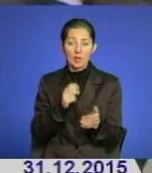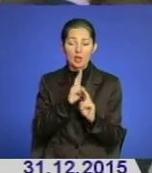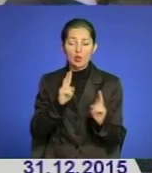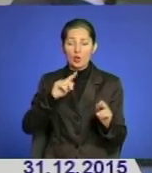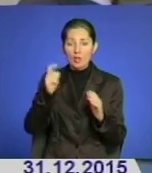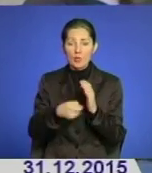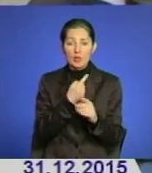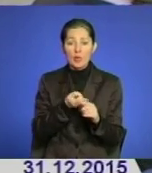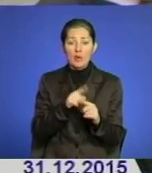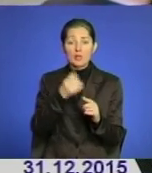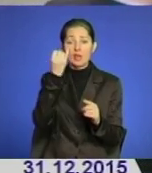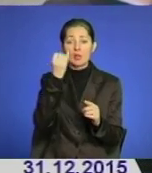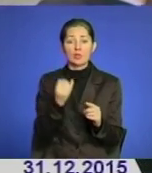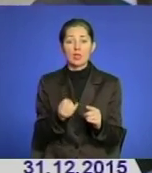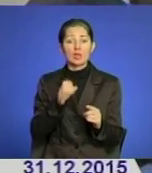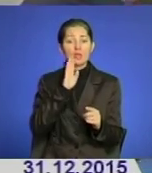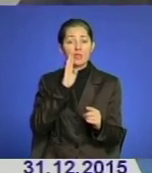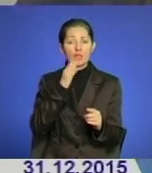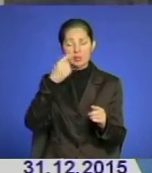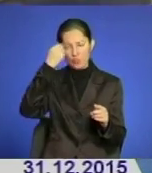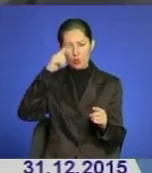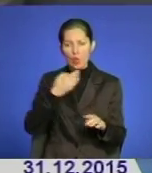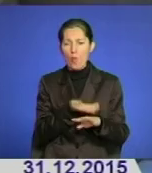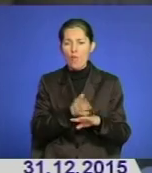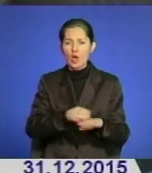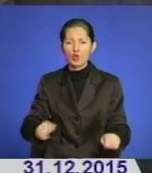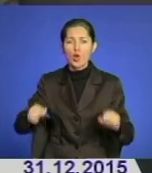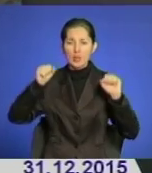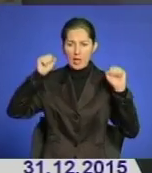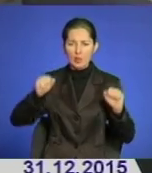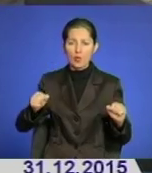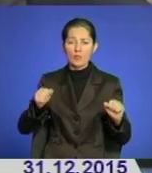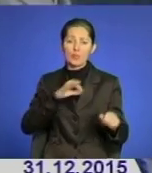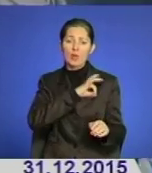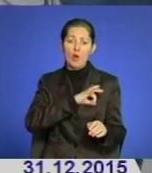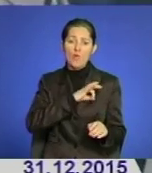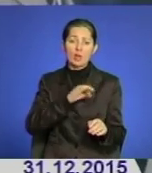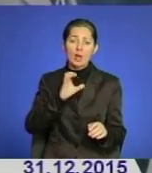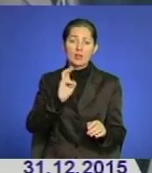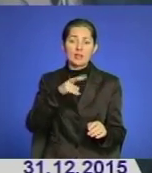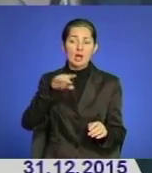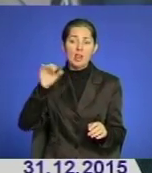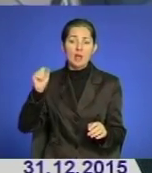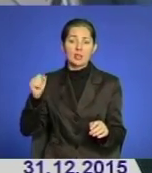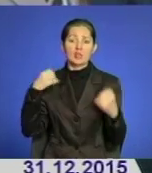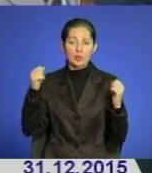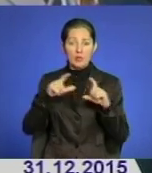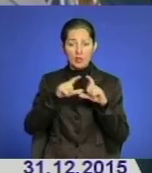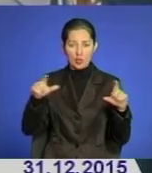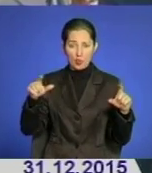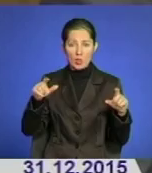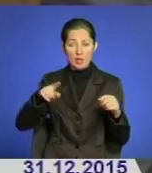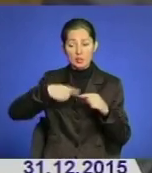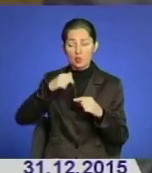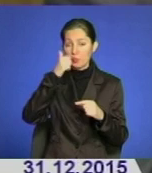цій тендітній дівчині відому важкоатлетку. Вихованка Скалацької спортивної школи Марія Хлян наступного року святкуватиме